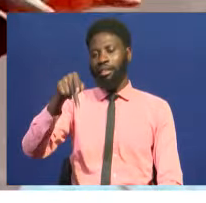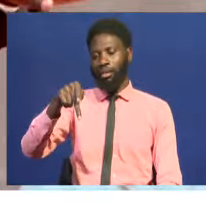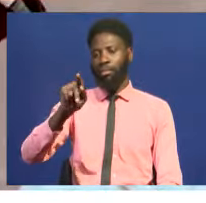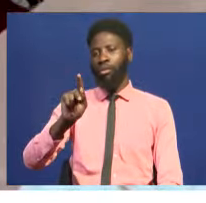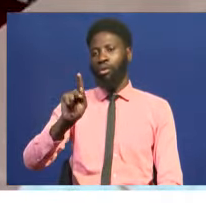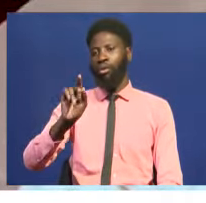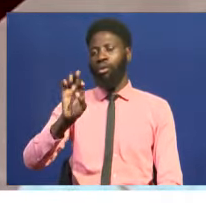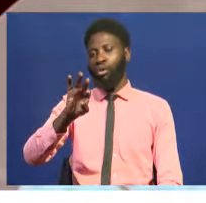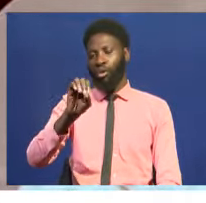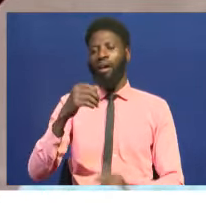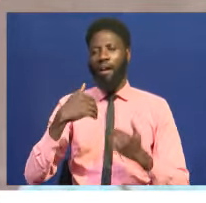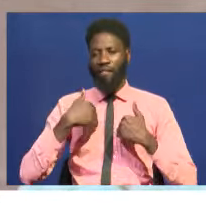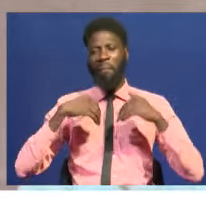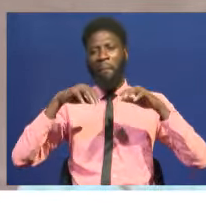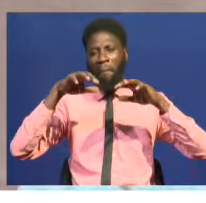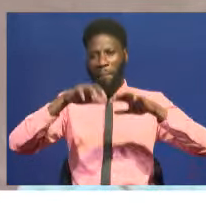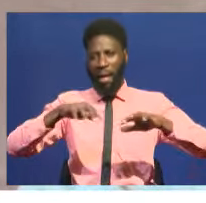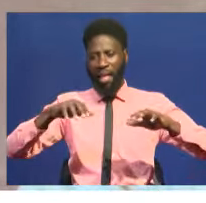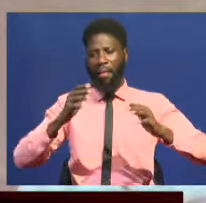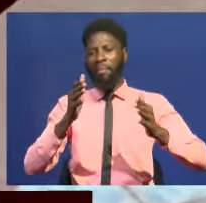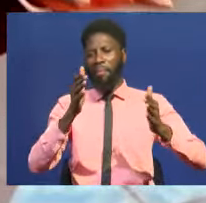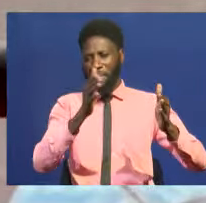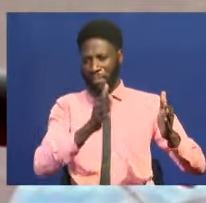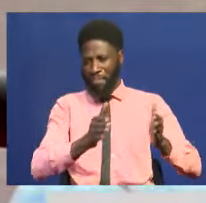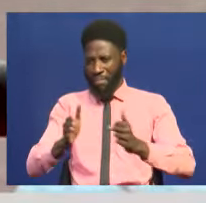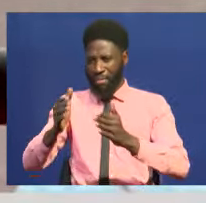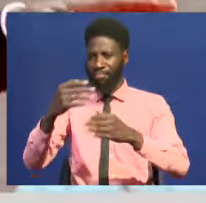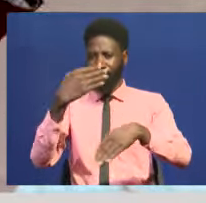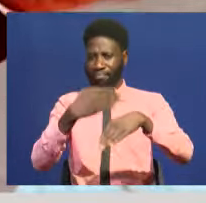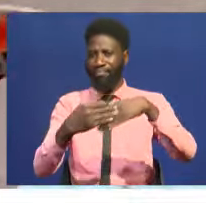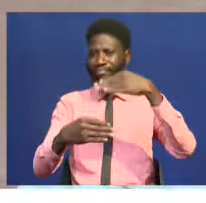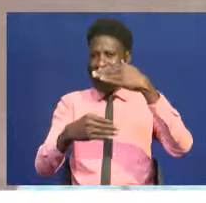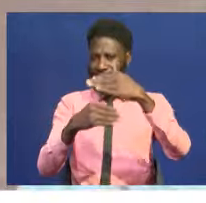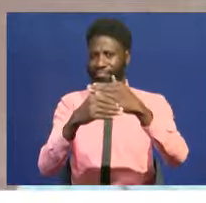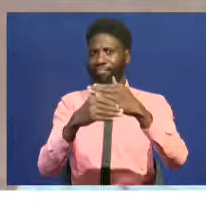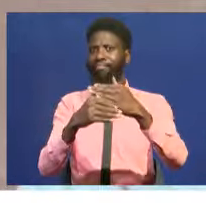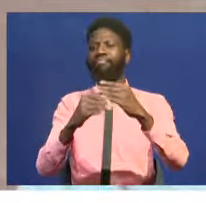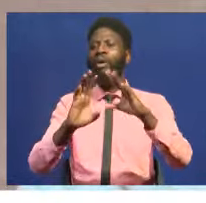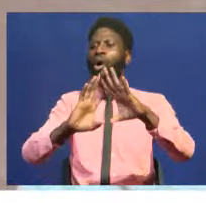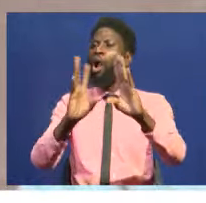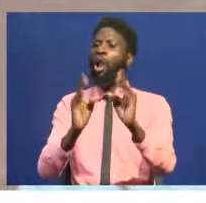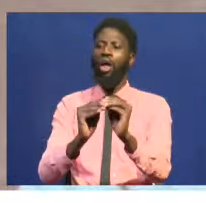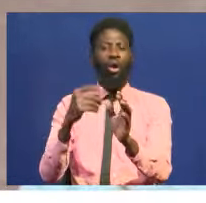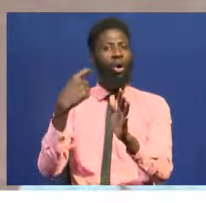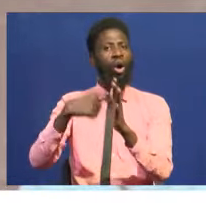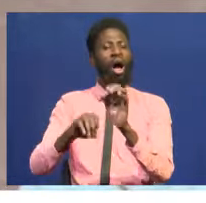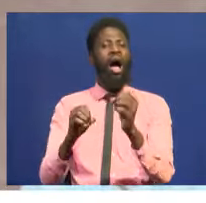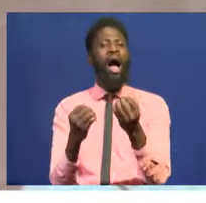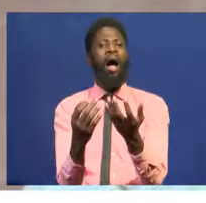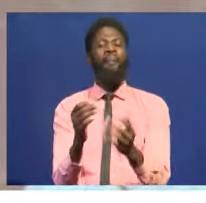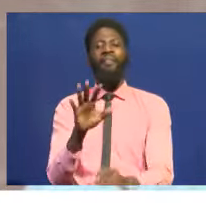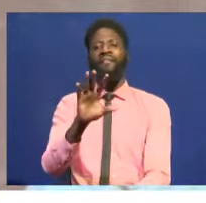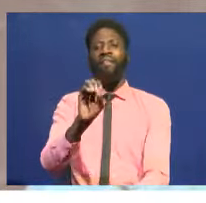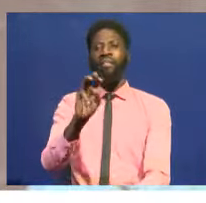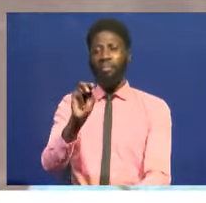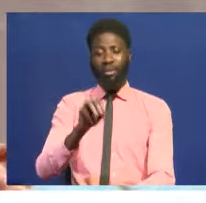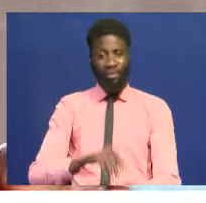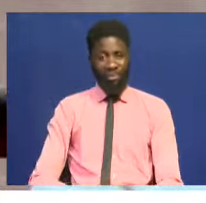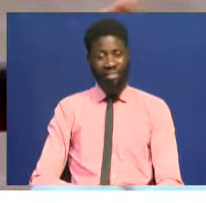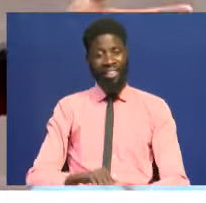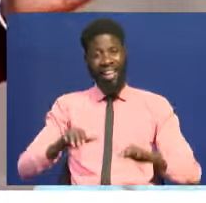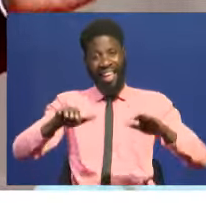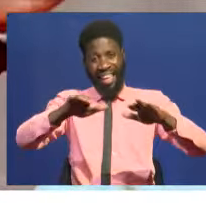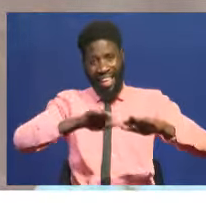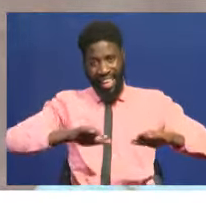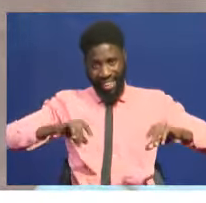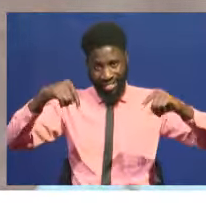tutajenga ya shilingi milioni 50, tutajenga soko hapa. Hapa Chepkorio pia ni